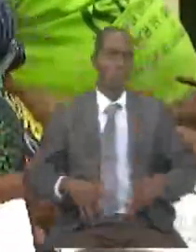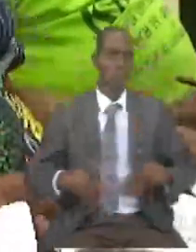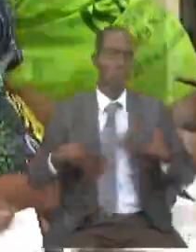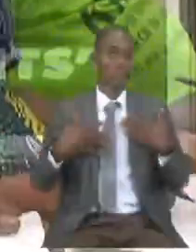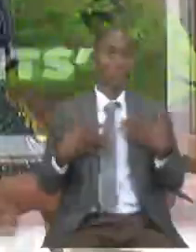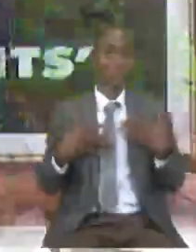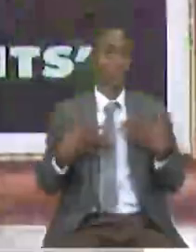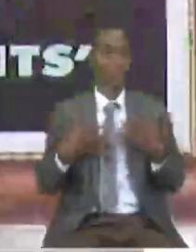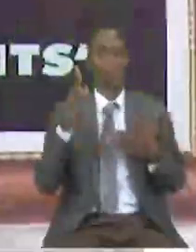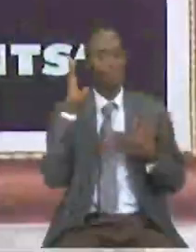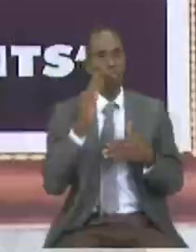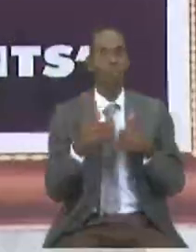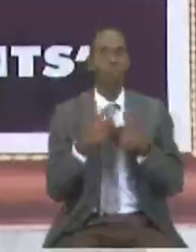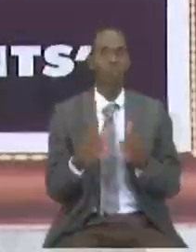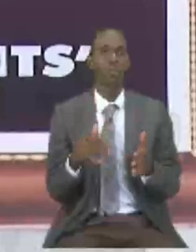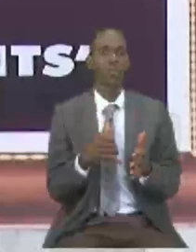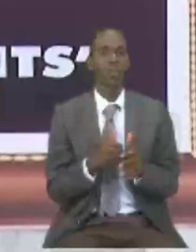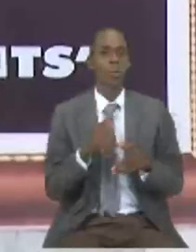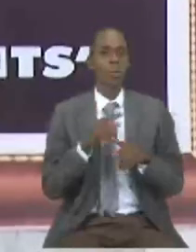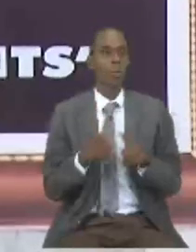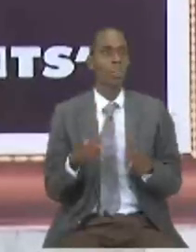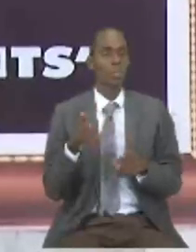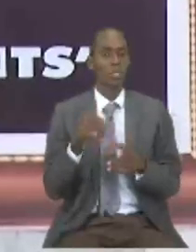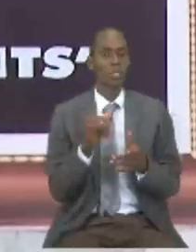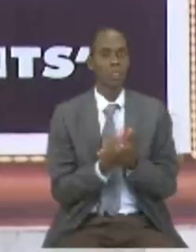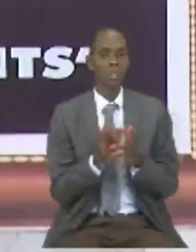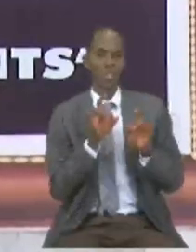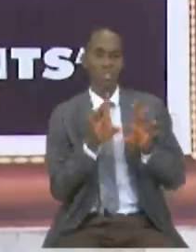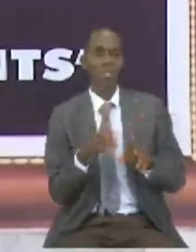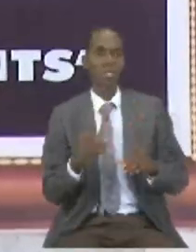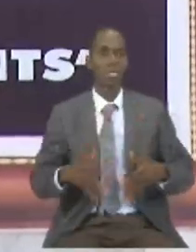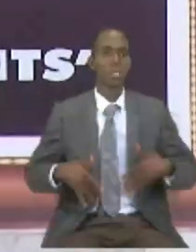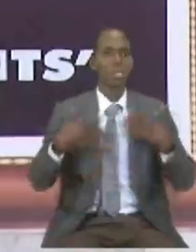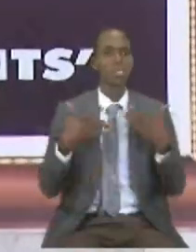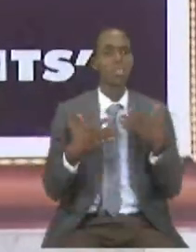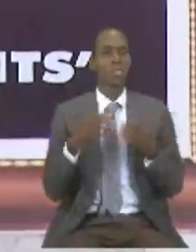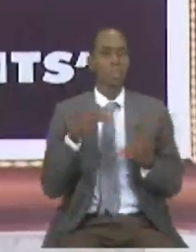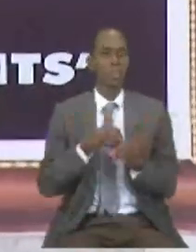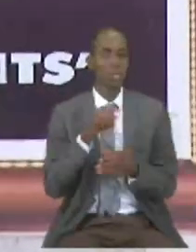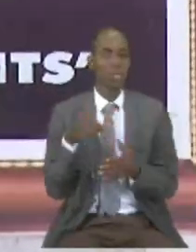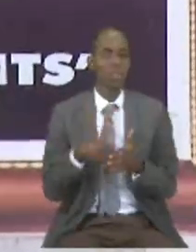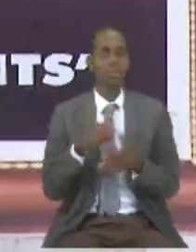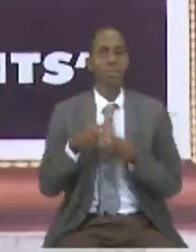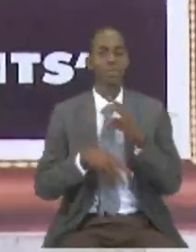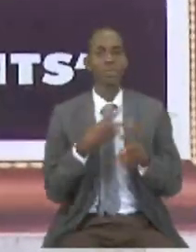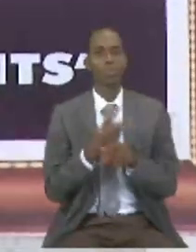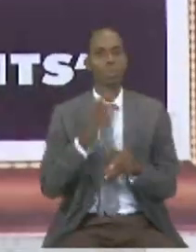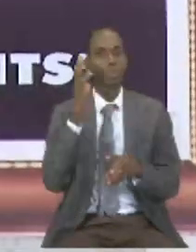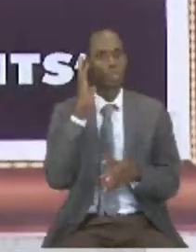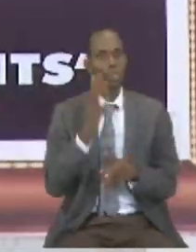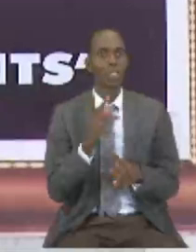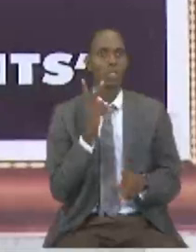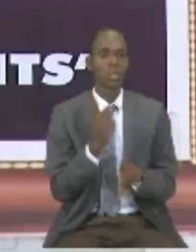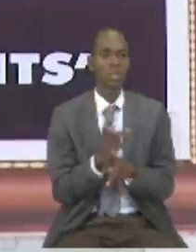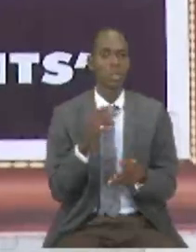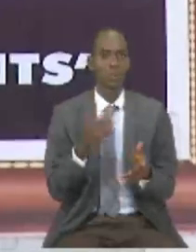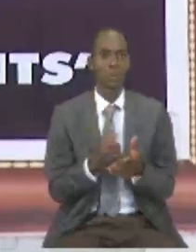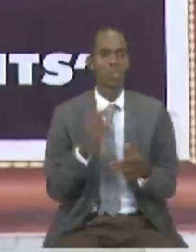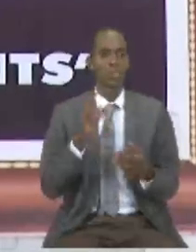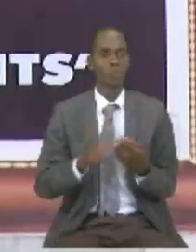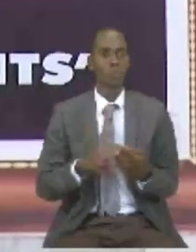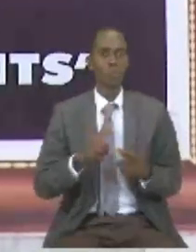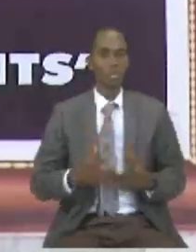vie la perdra. Et celui qui hait sa vie dans ce monde la conservera